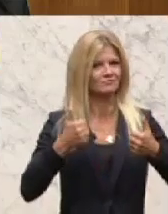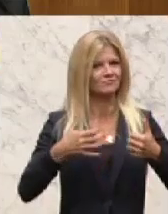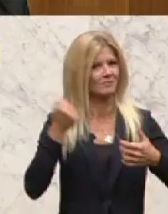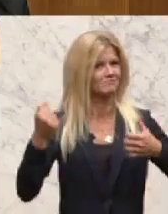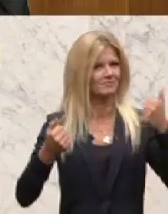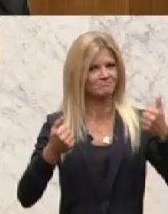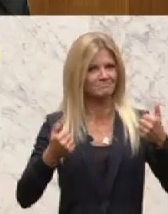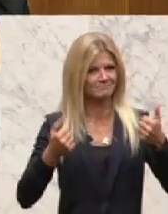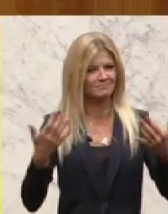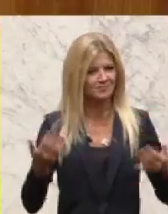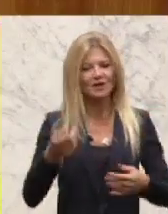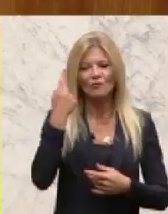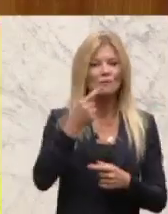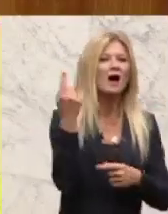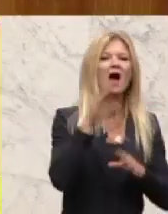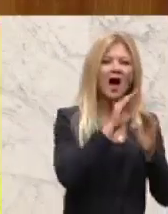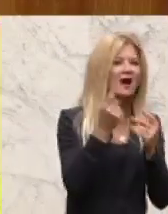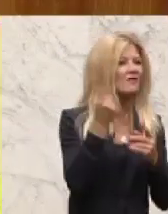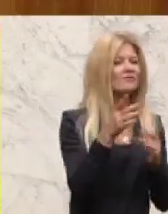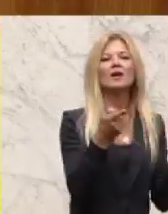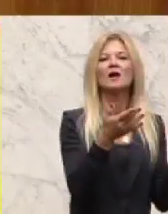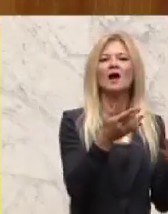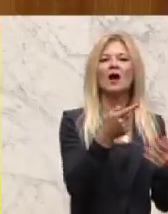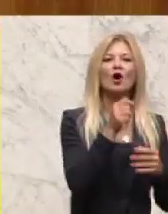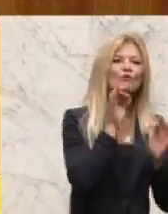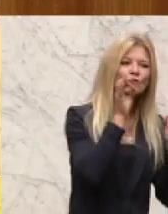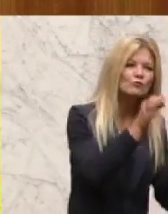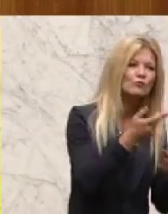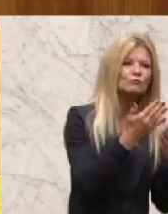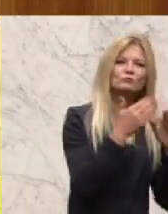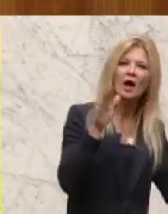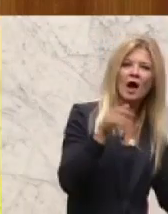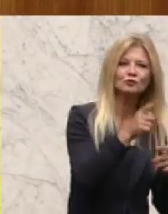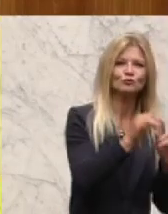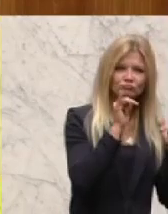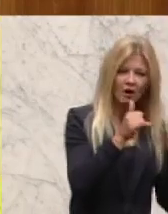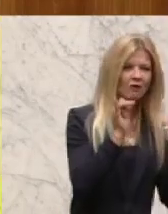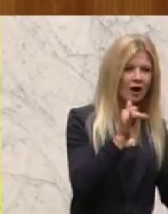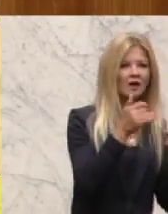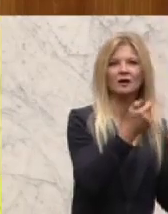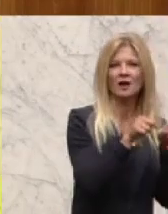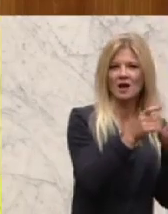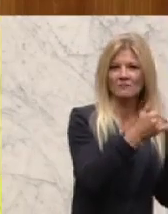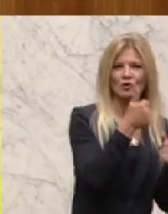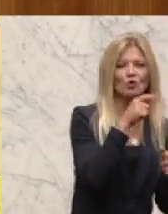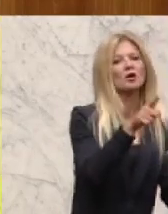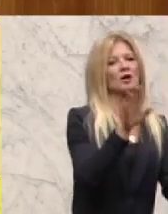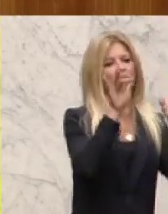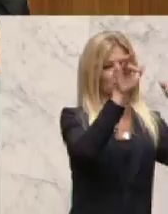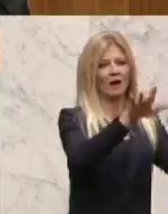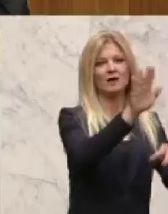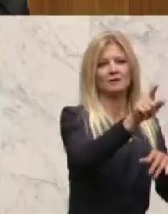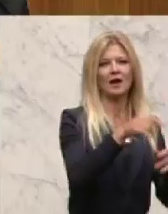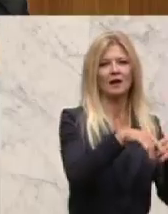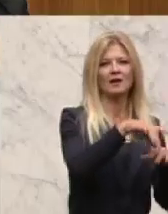den Asylmissbrauch sind, so wie die Grünen, dass die dort die Menschen dann dort haben, die sie uns immer unterjubeln wollen. Und in den anderen